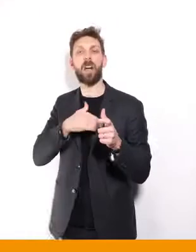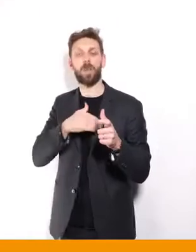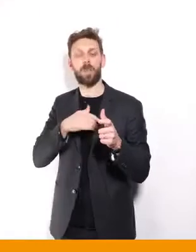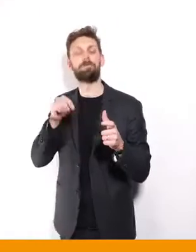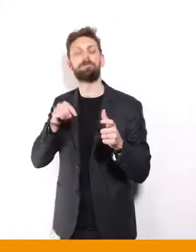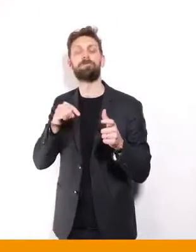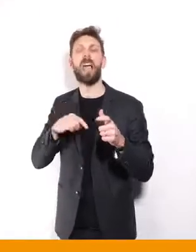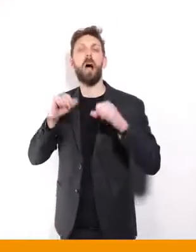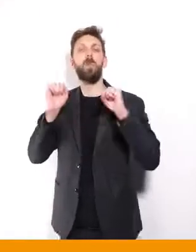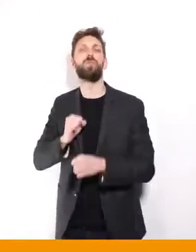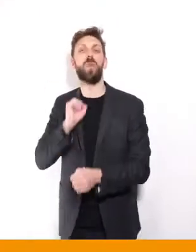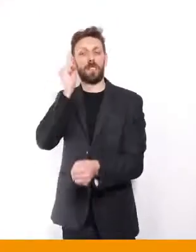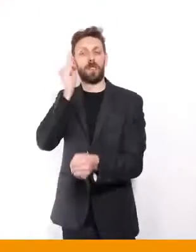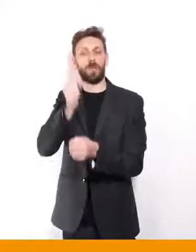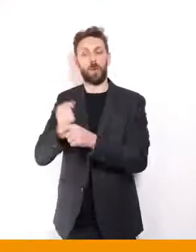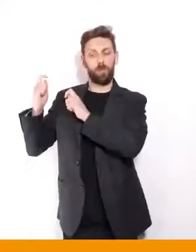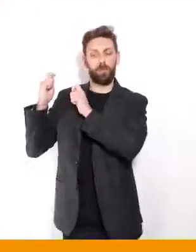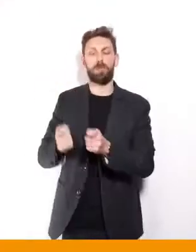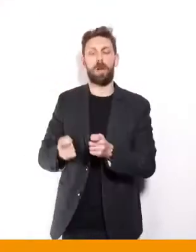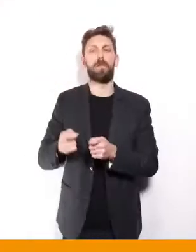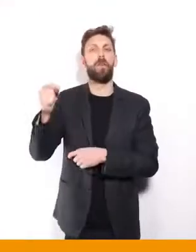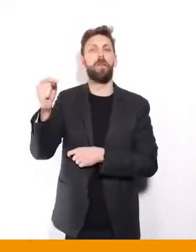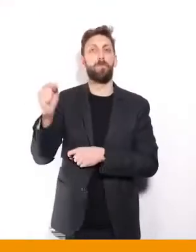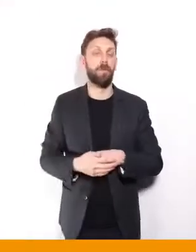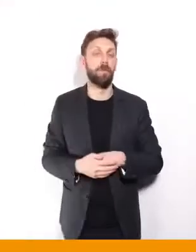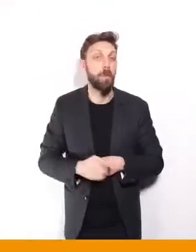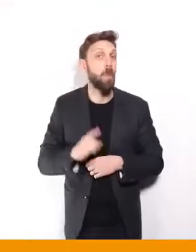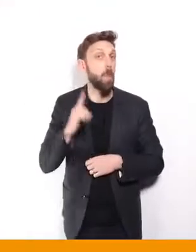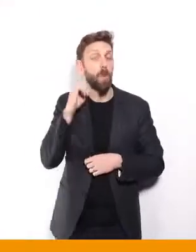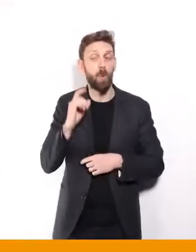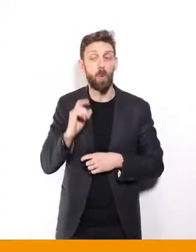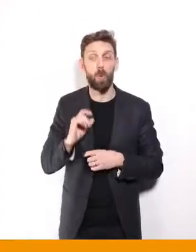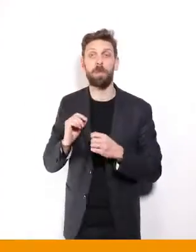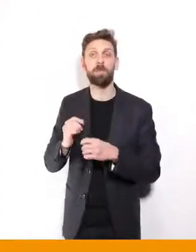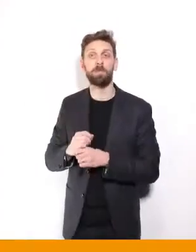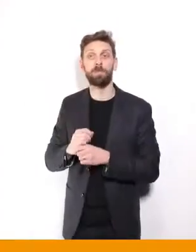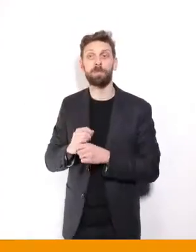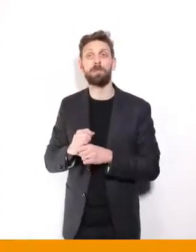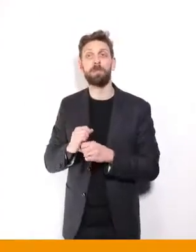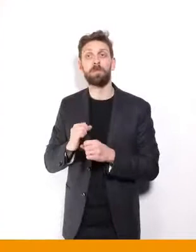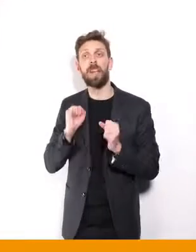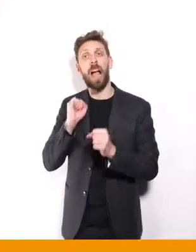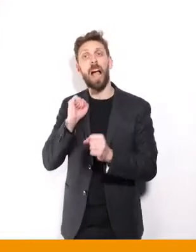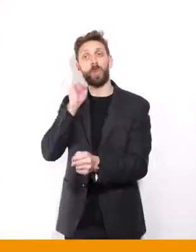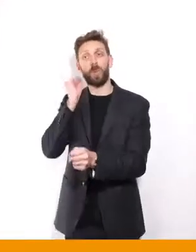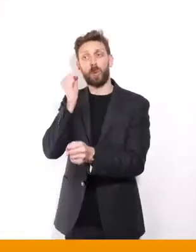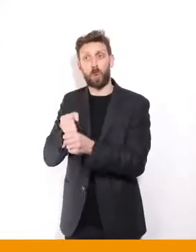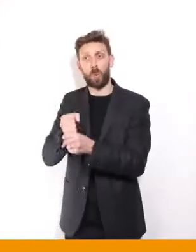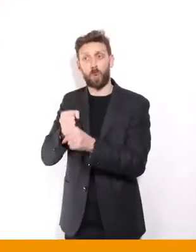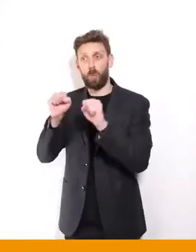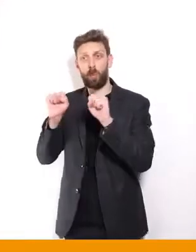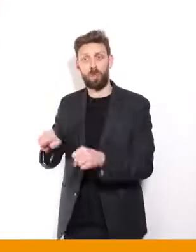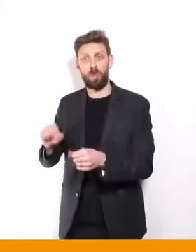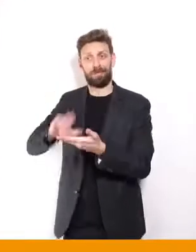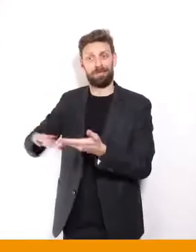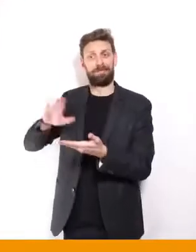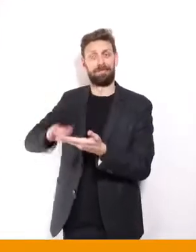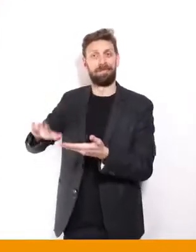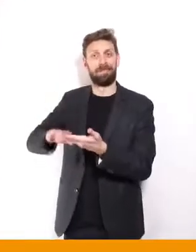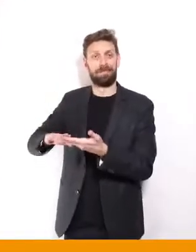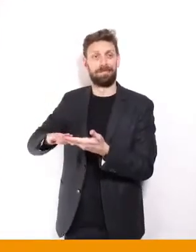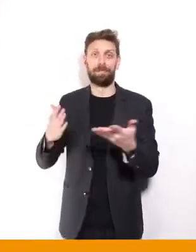que, vous le savez, sans pouvoir de sanction, parfois les comportements